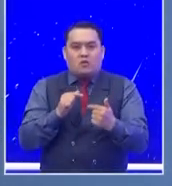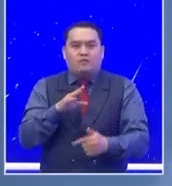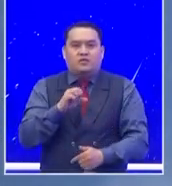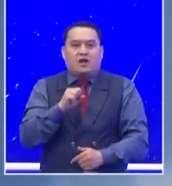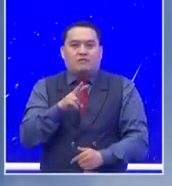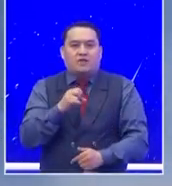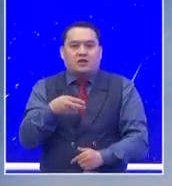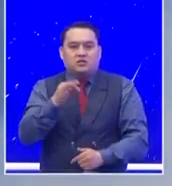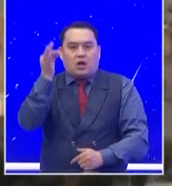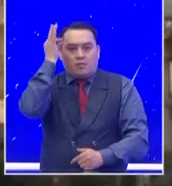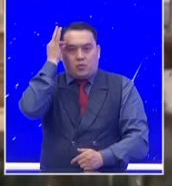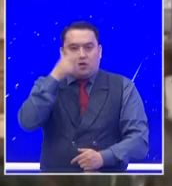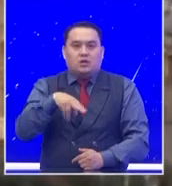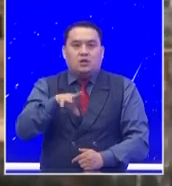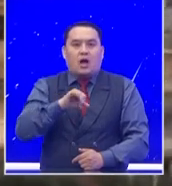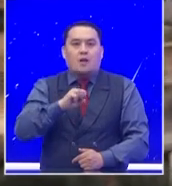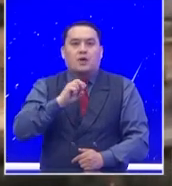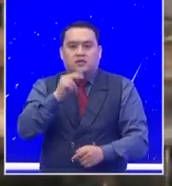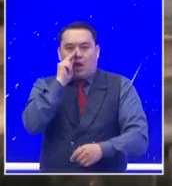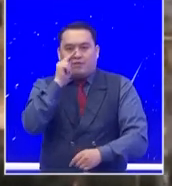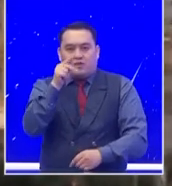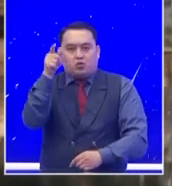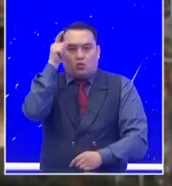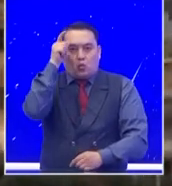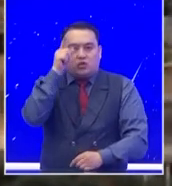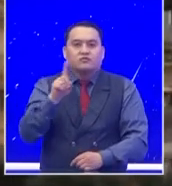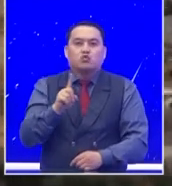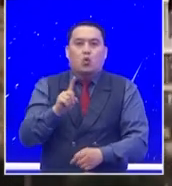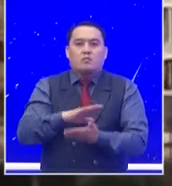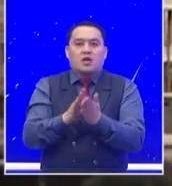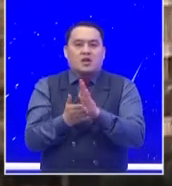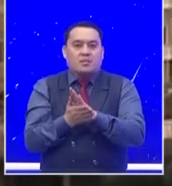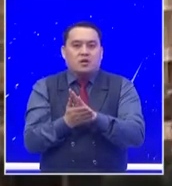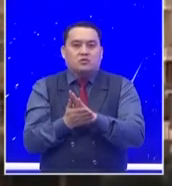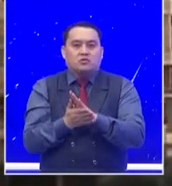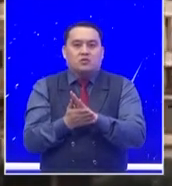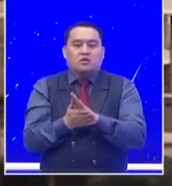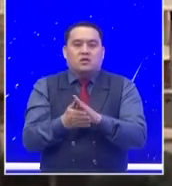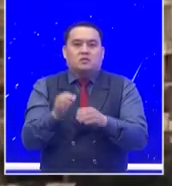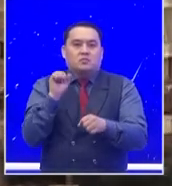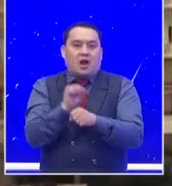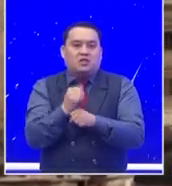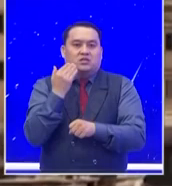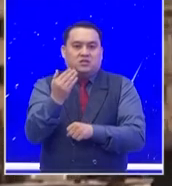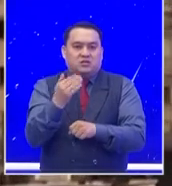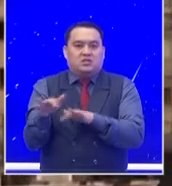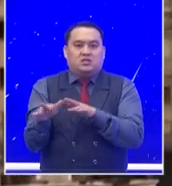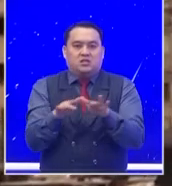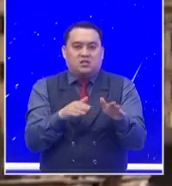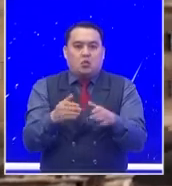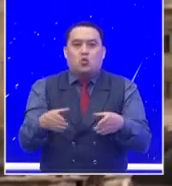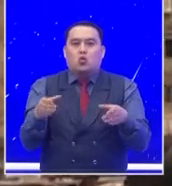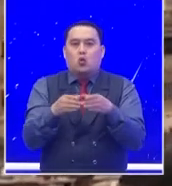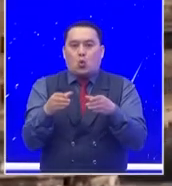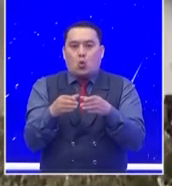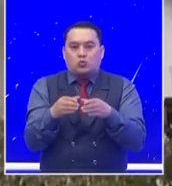тафта нази напомним дамаск прямо обвиняет турцию в том что перемирие вид либби была сорвана именно из-за действий экстремистских